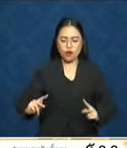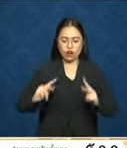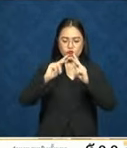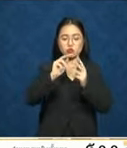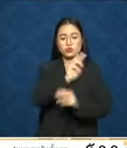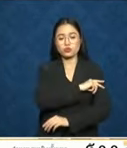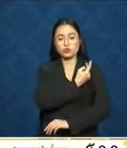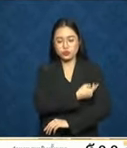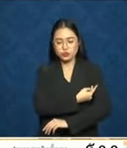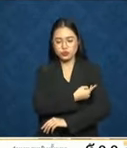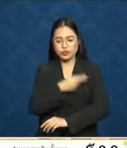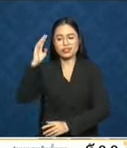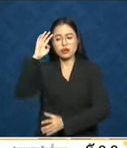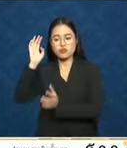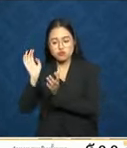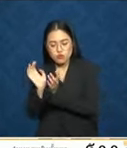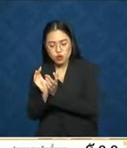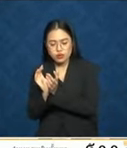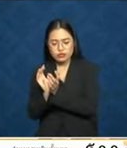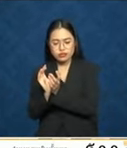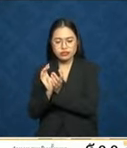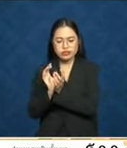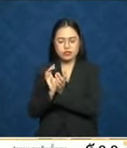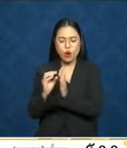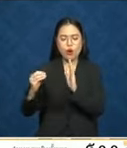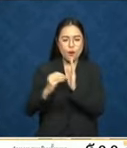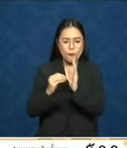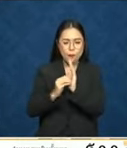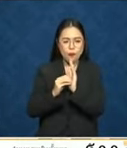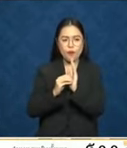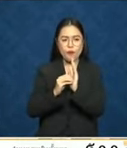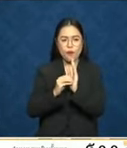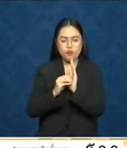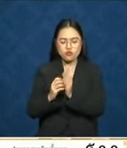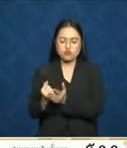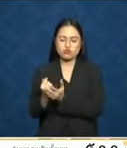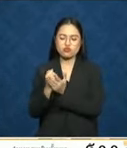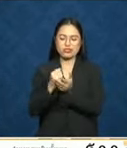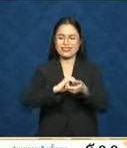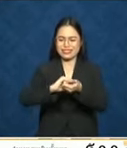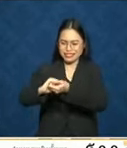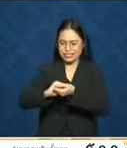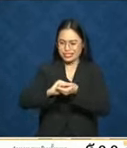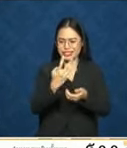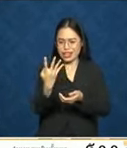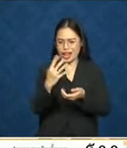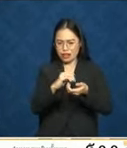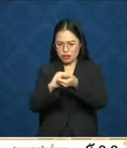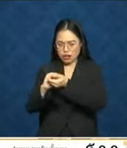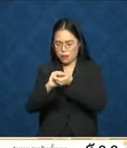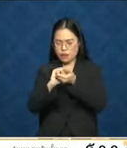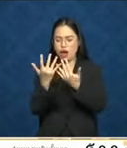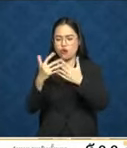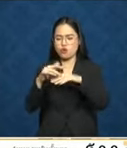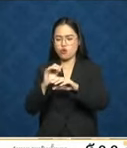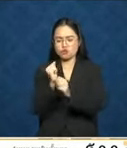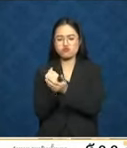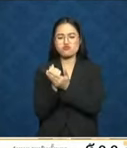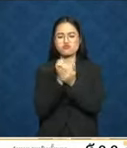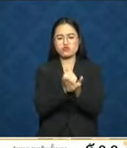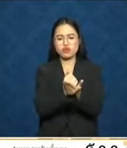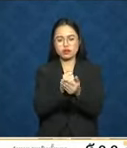ณสุขสำนักงานตำรวจแห่งชาติและท้องถิ่นก็คือกทม.นะครับบูรณาการประสานการทำงานนะครับร่วมกันอย่างจริงจัง